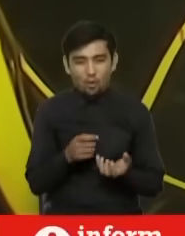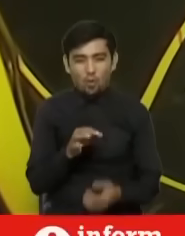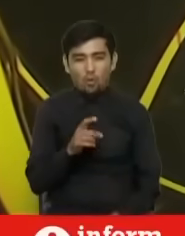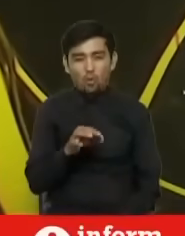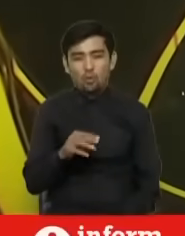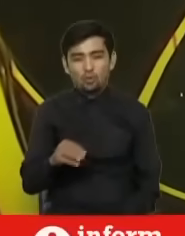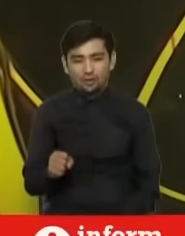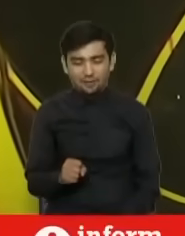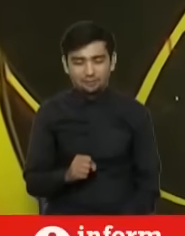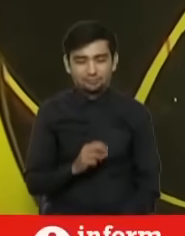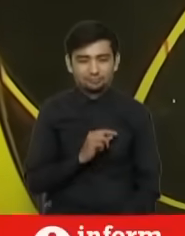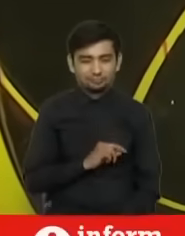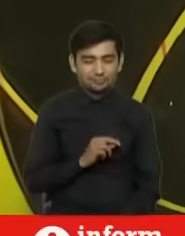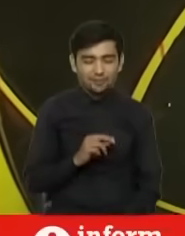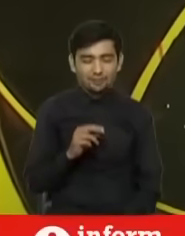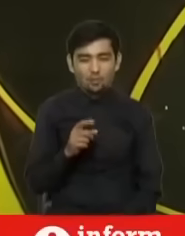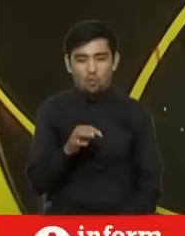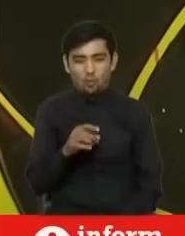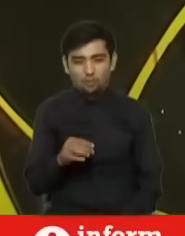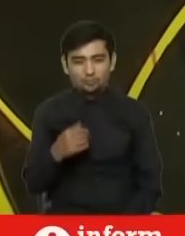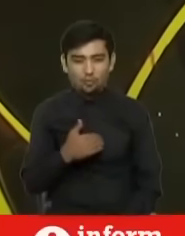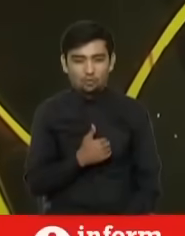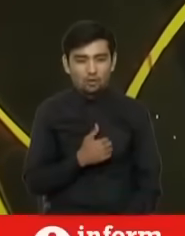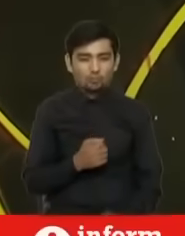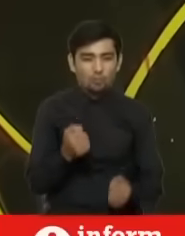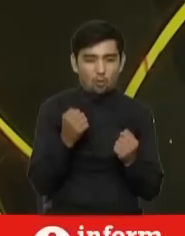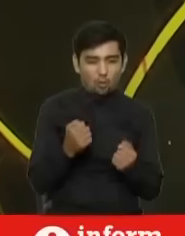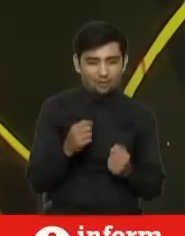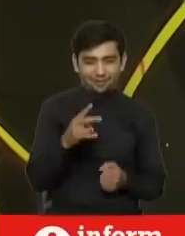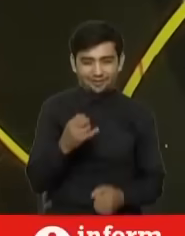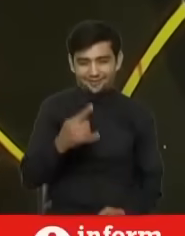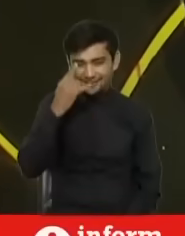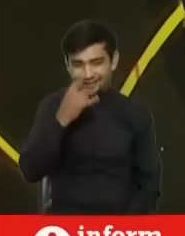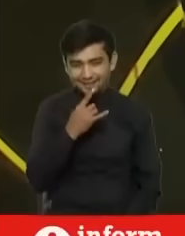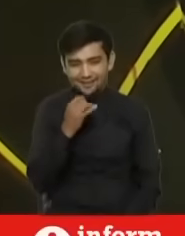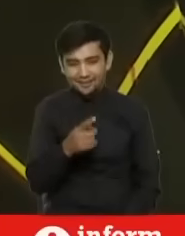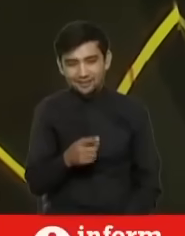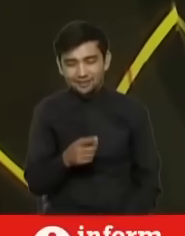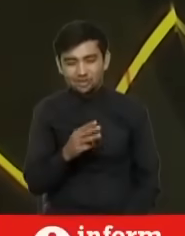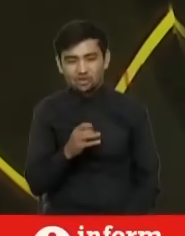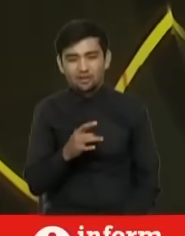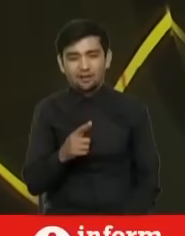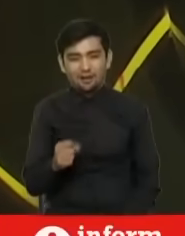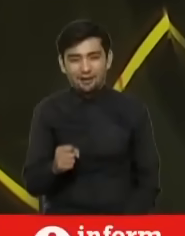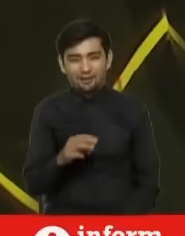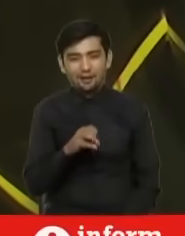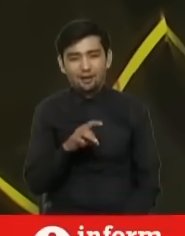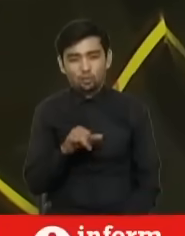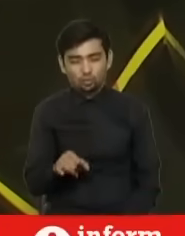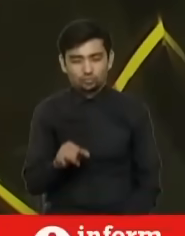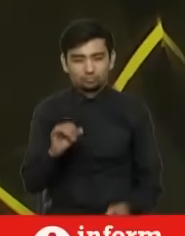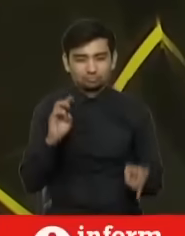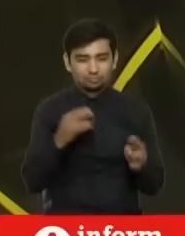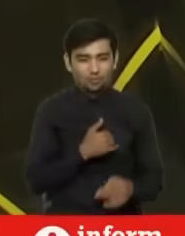алғашқы жексенбісінде тойланған абзал. Әрі ұлттық спорт қауымдастығы шырға тарту федерациясымен толыққанын қалайды.